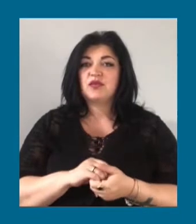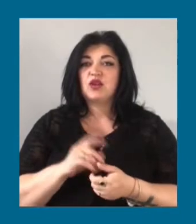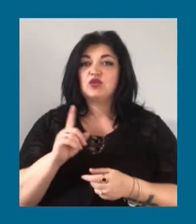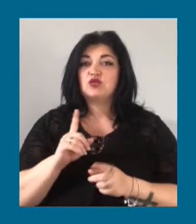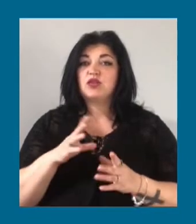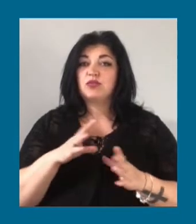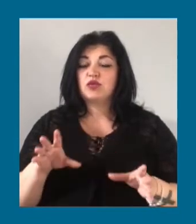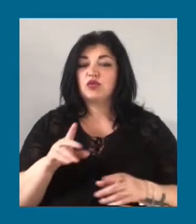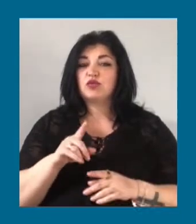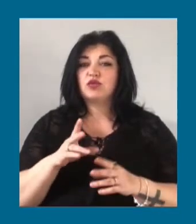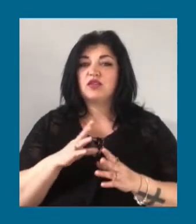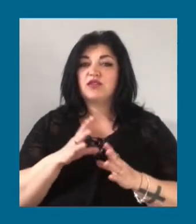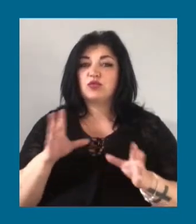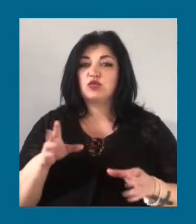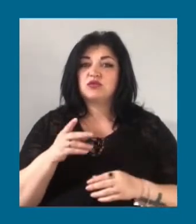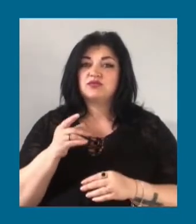конфлікту інтересів,